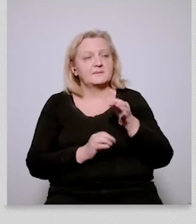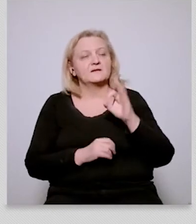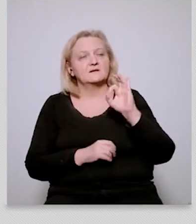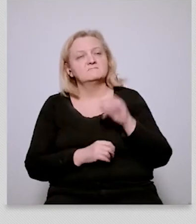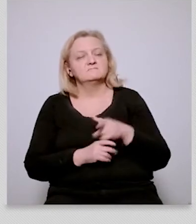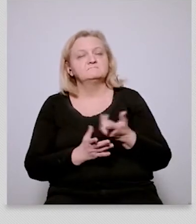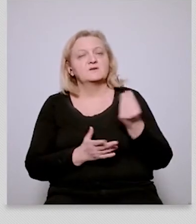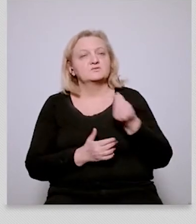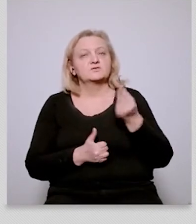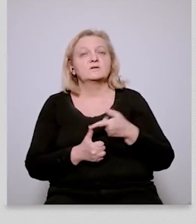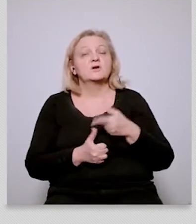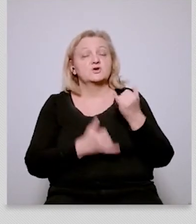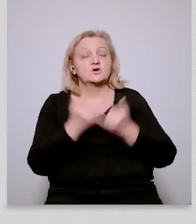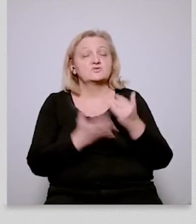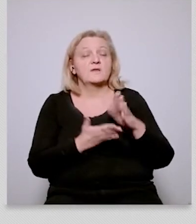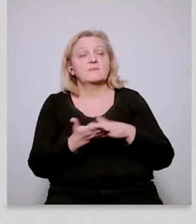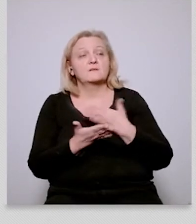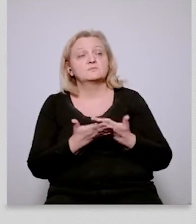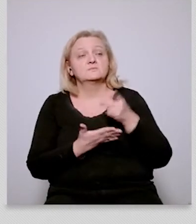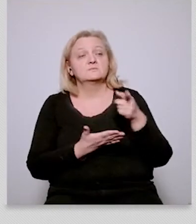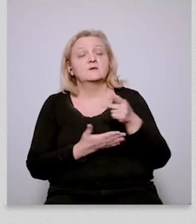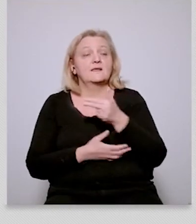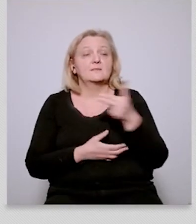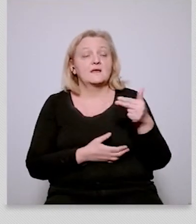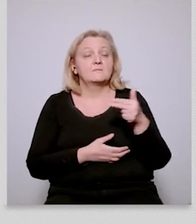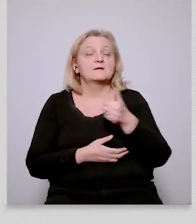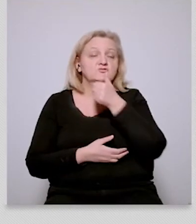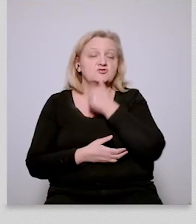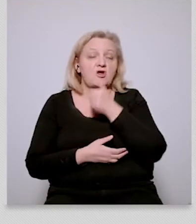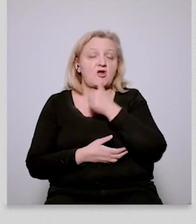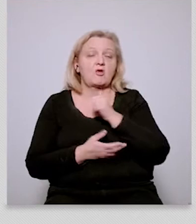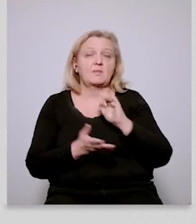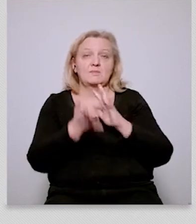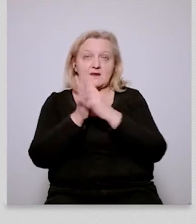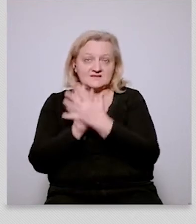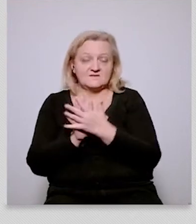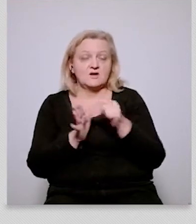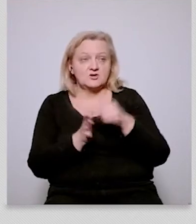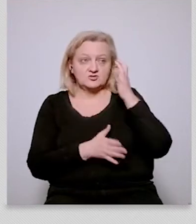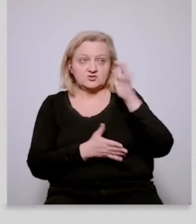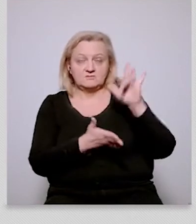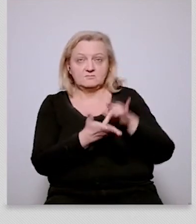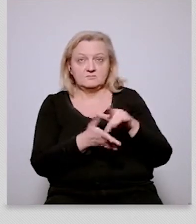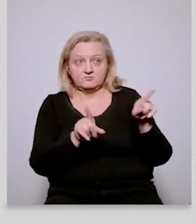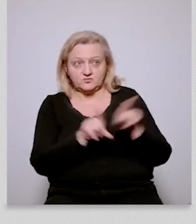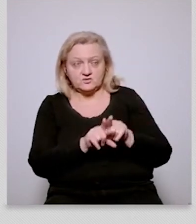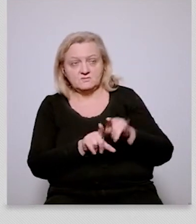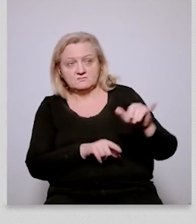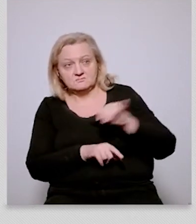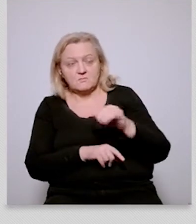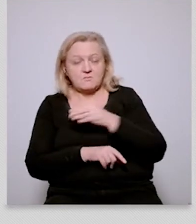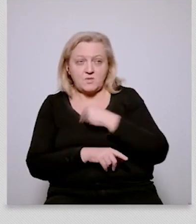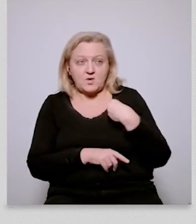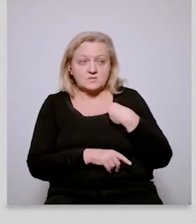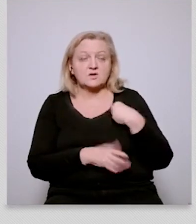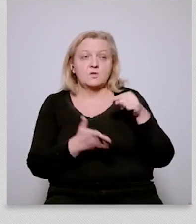jeżeli weźmiesz temat zielonej transformacji to czy w Czechach jest tak jak w Polsce czy